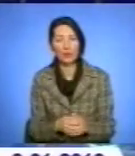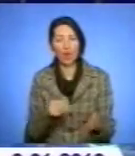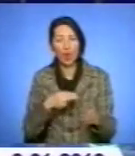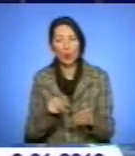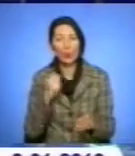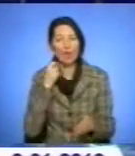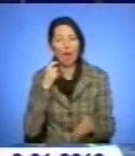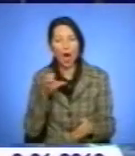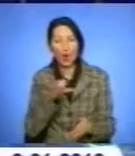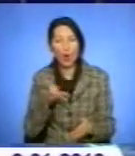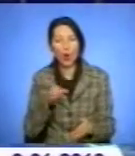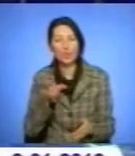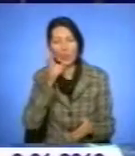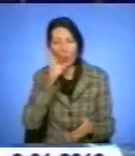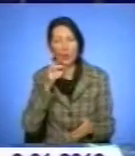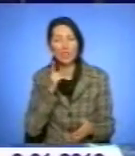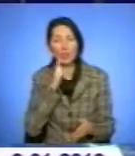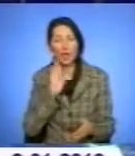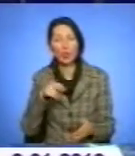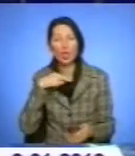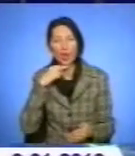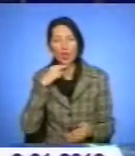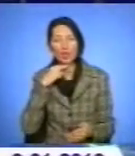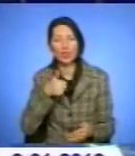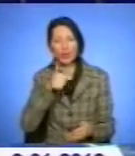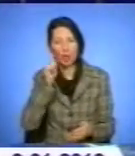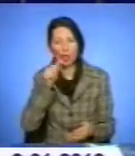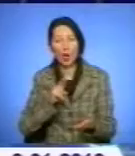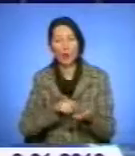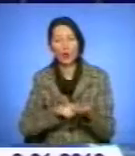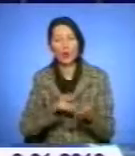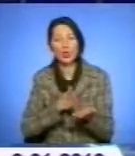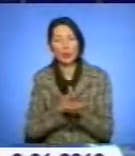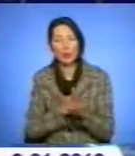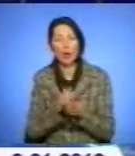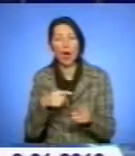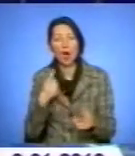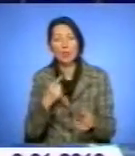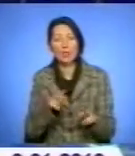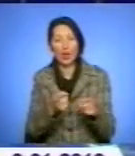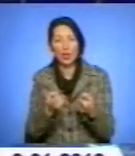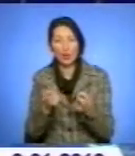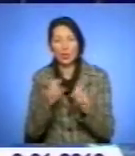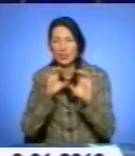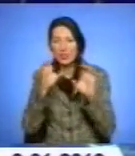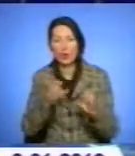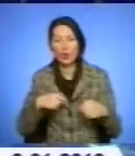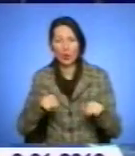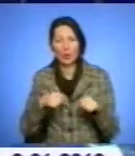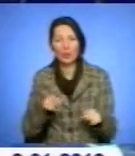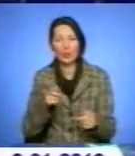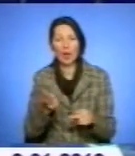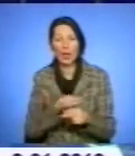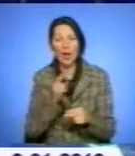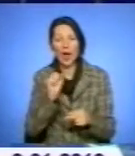Купуючи алкогольні напої та цигарки, будьте уважні. Торік податкова служба області вилучила з незаконного обігу під акцизних товарів